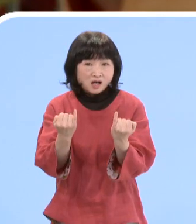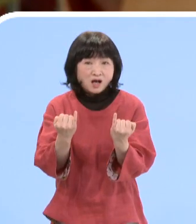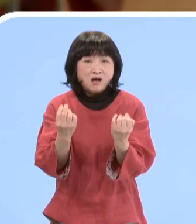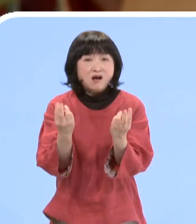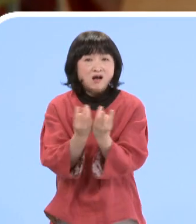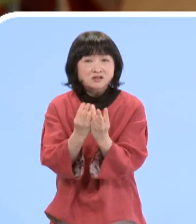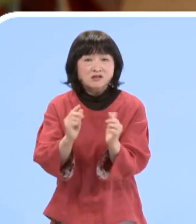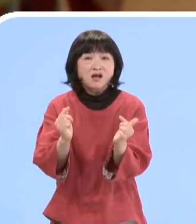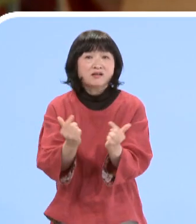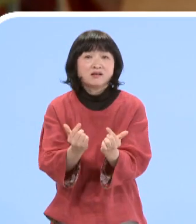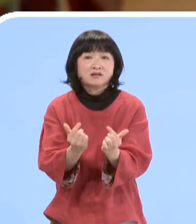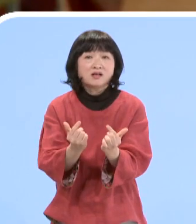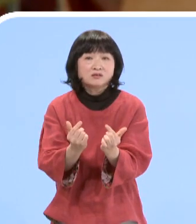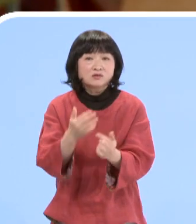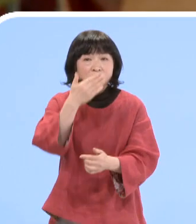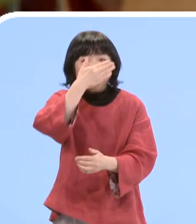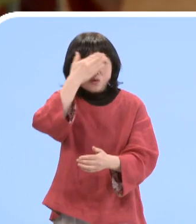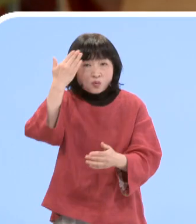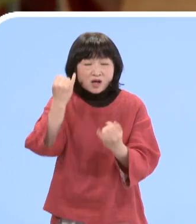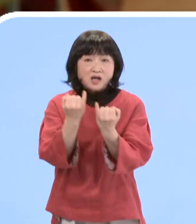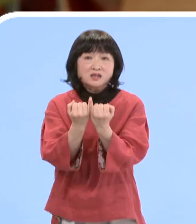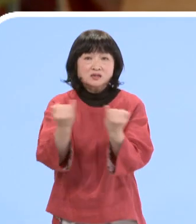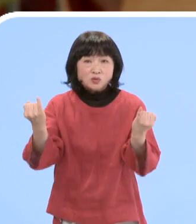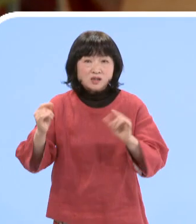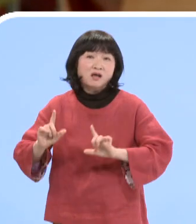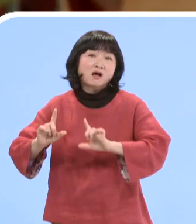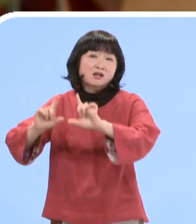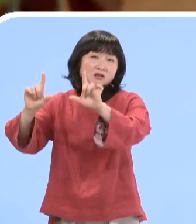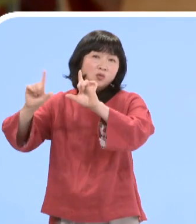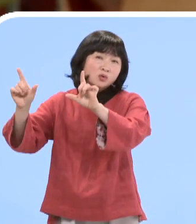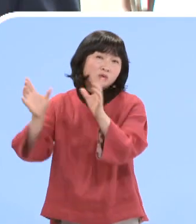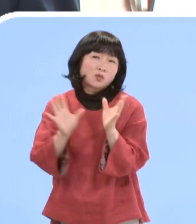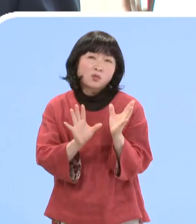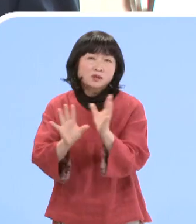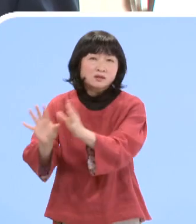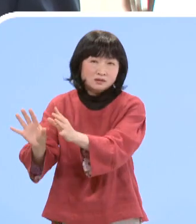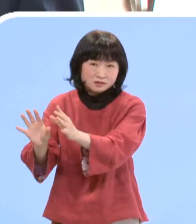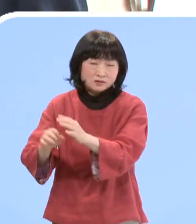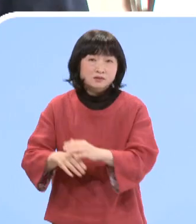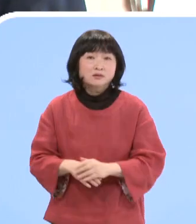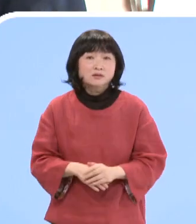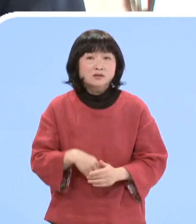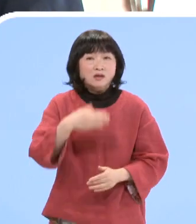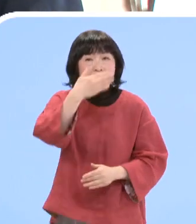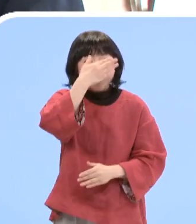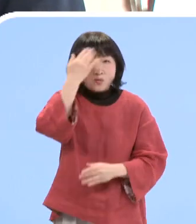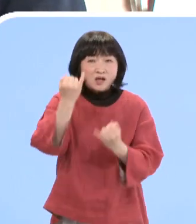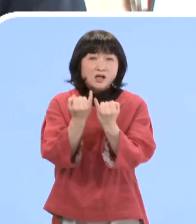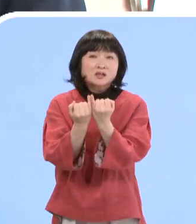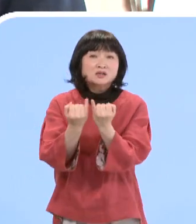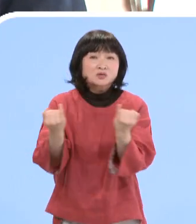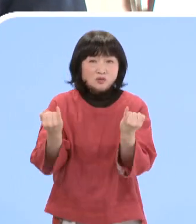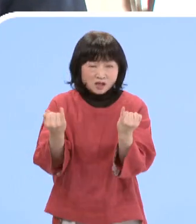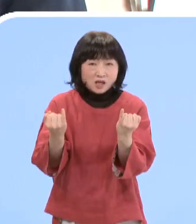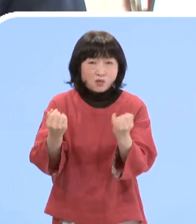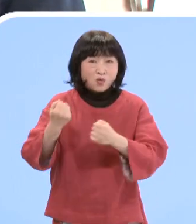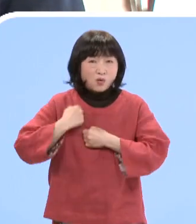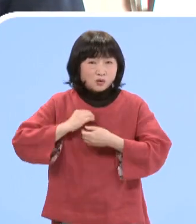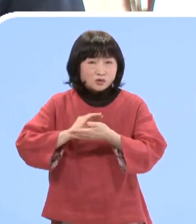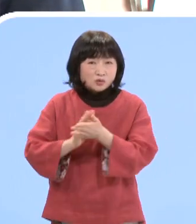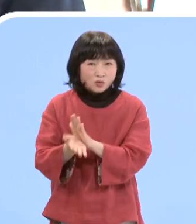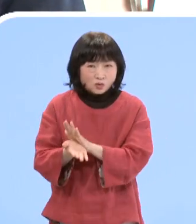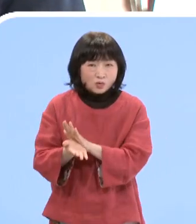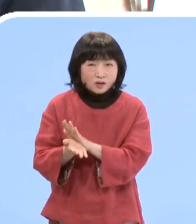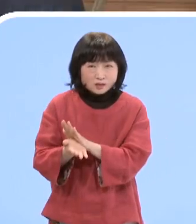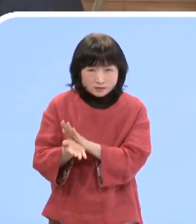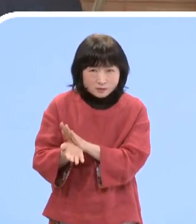ってる。若い女性がね東京に流れてですから若い女性をいかに兵庫に留めるかという